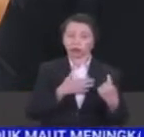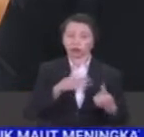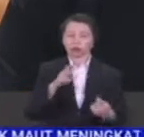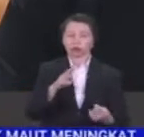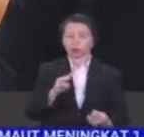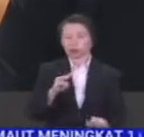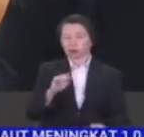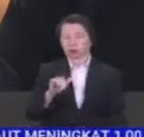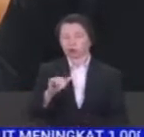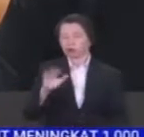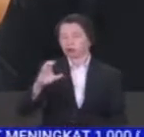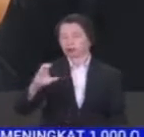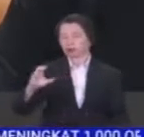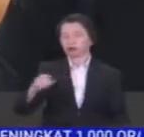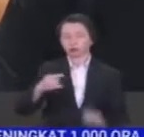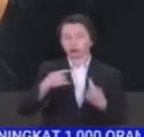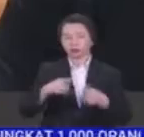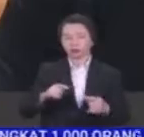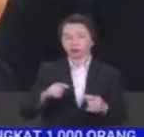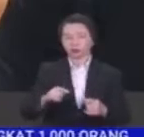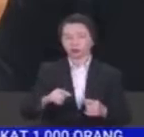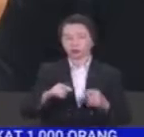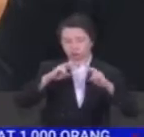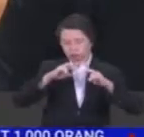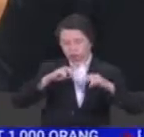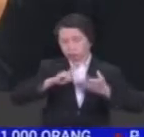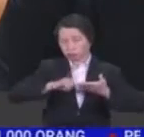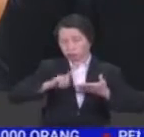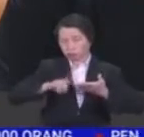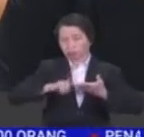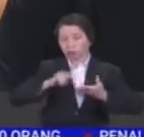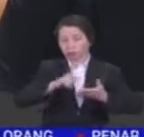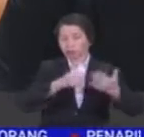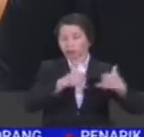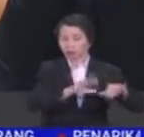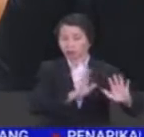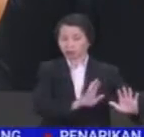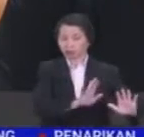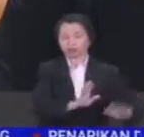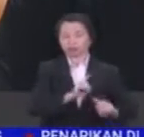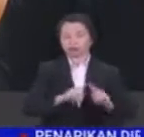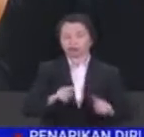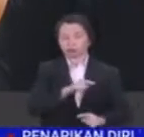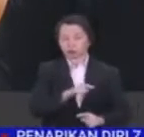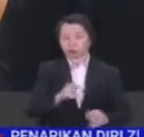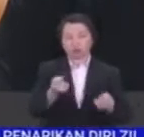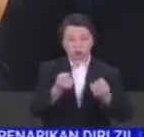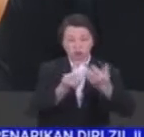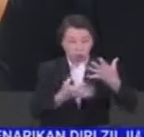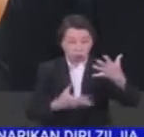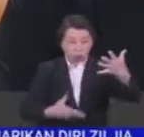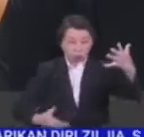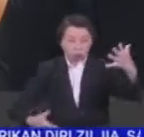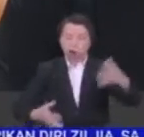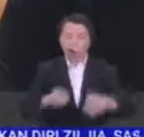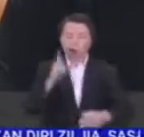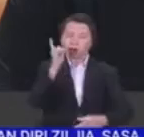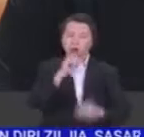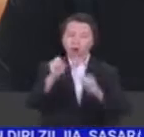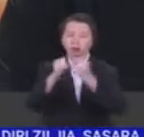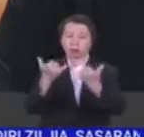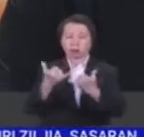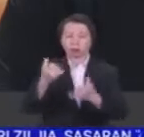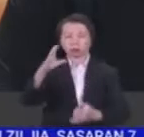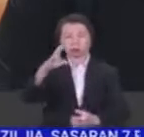still doing their job on this, and then, but there are quite a number of companies lah, in the